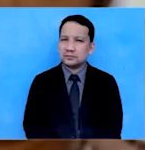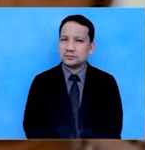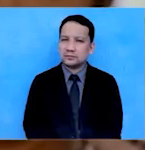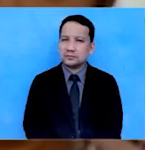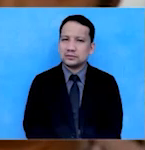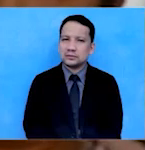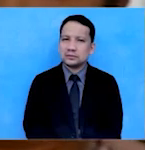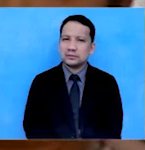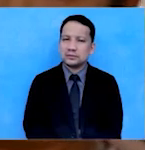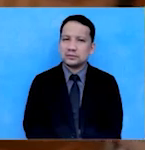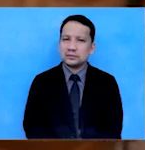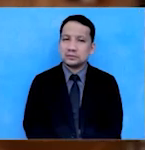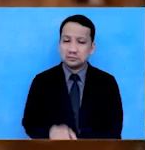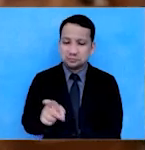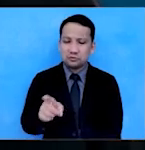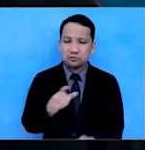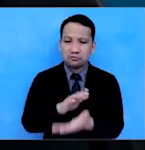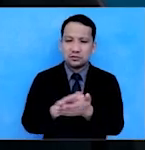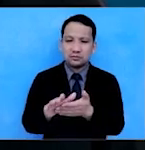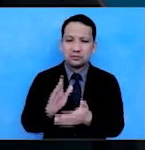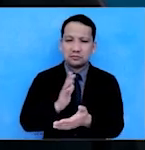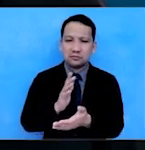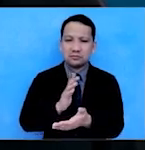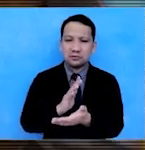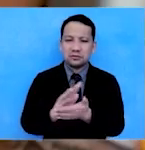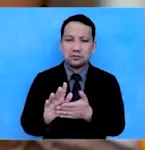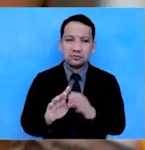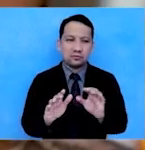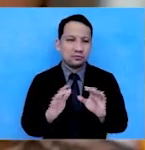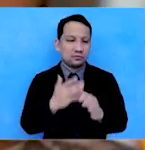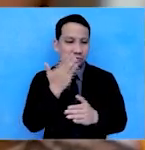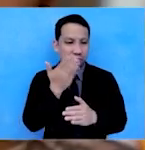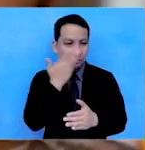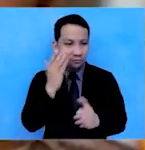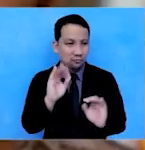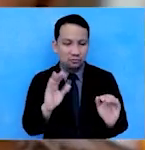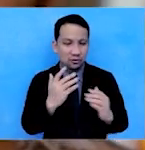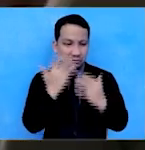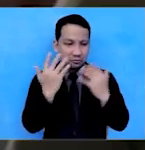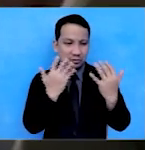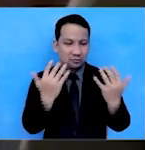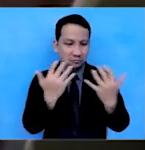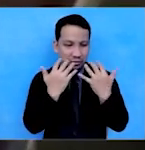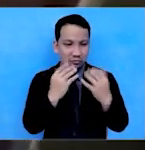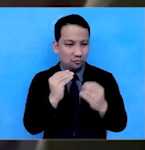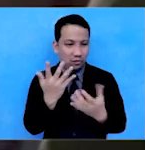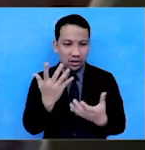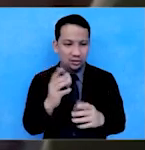Malinis na ba? Apo, malinis na po. Walang aalingasaw, ha? Wala pa.